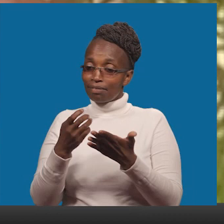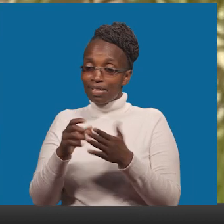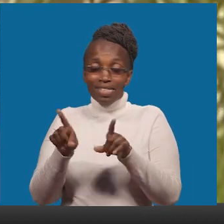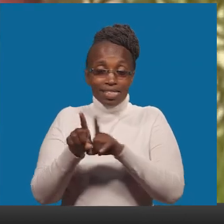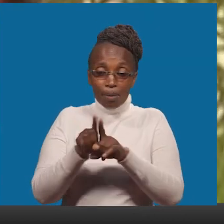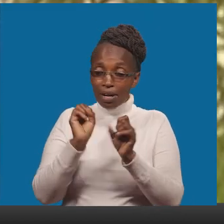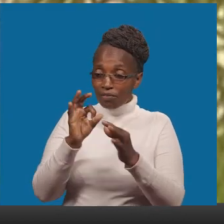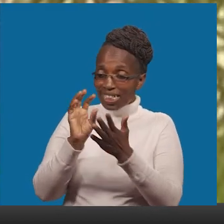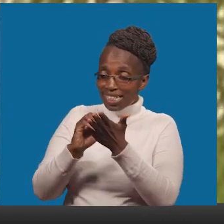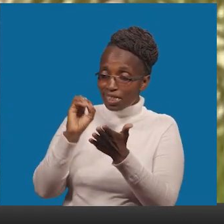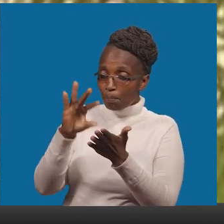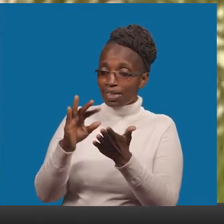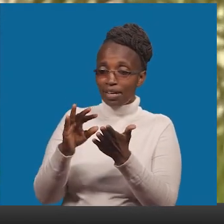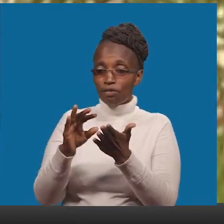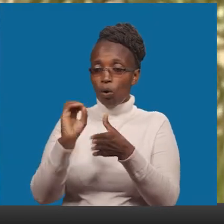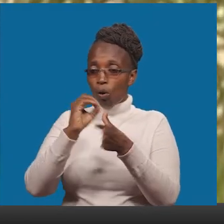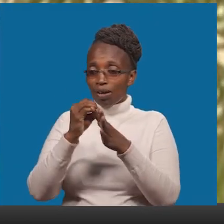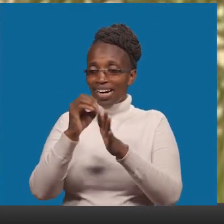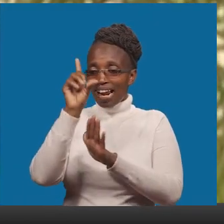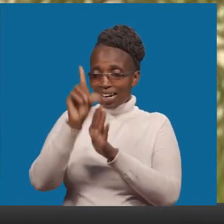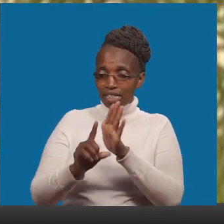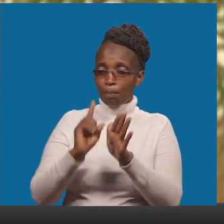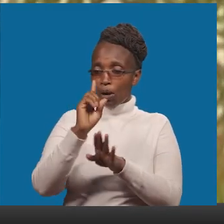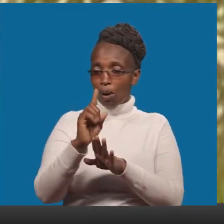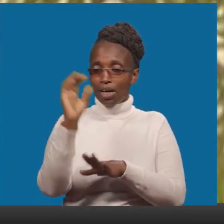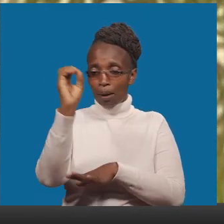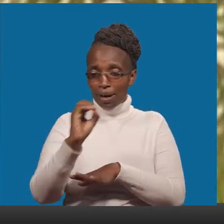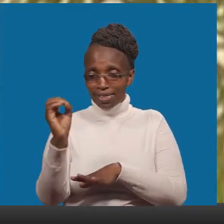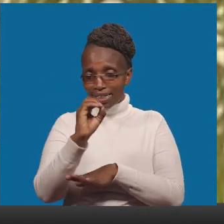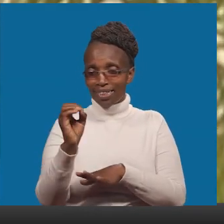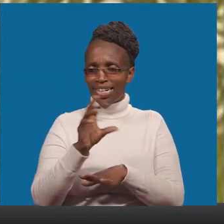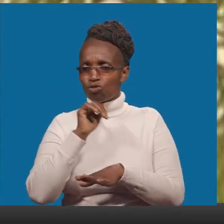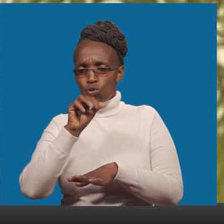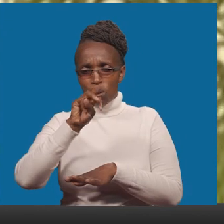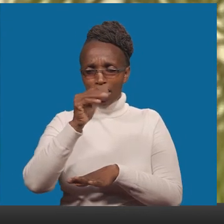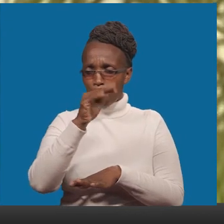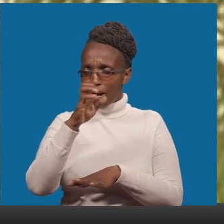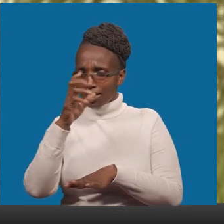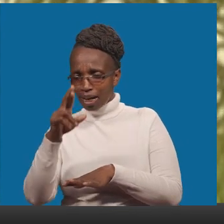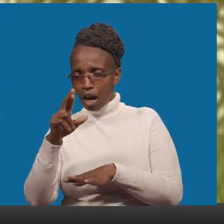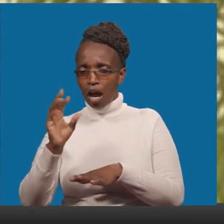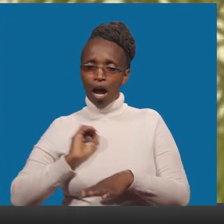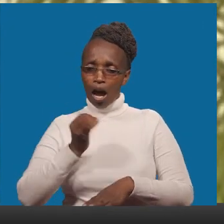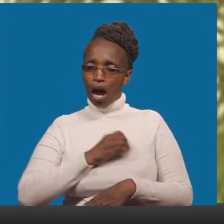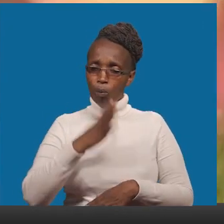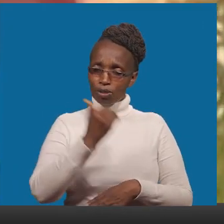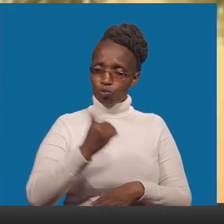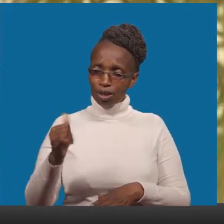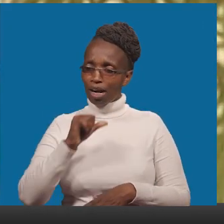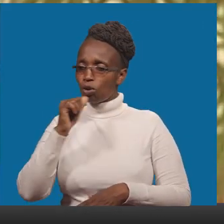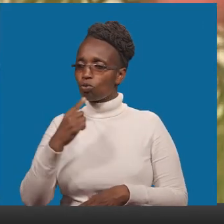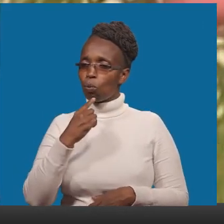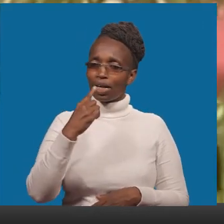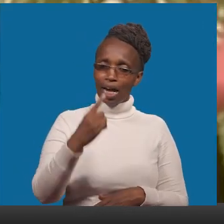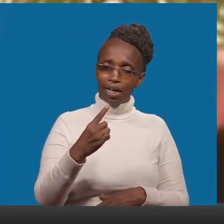it is less by 1%. Or 10%, doesn't matter, ni yangu. Watoto yetu wapana 100% pure,